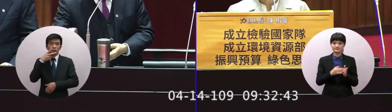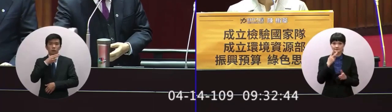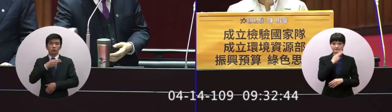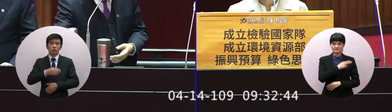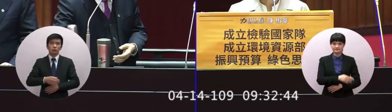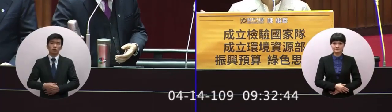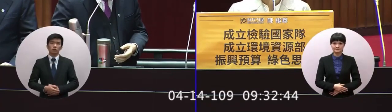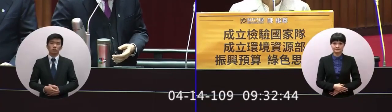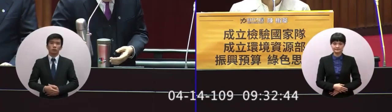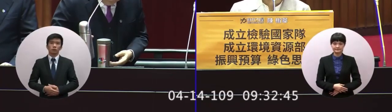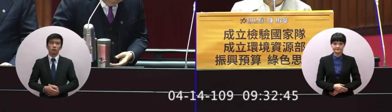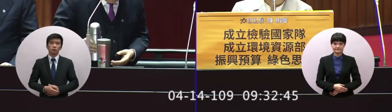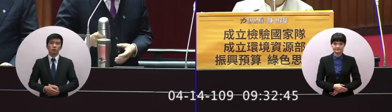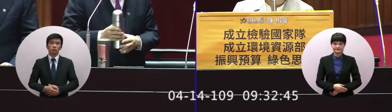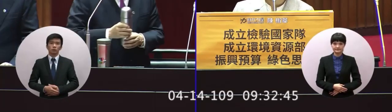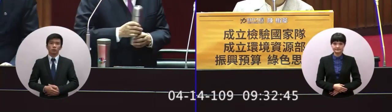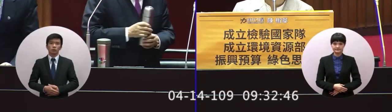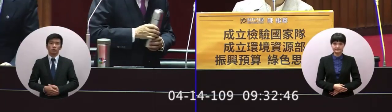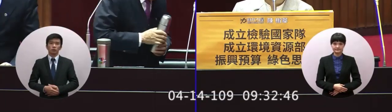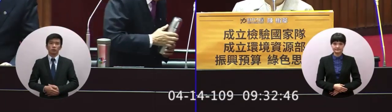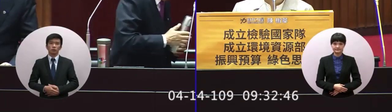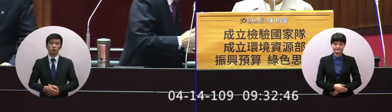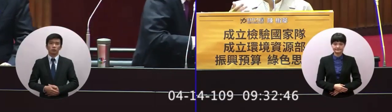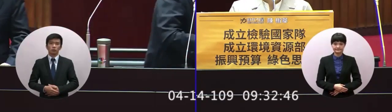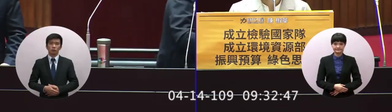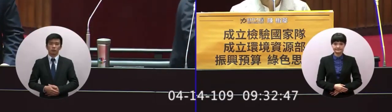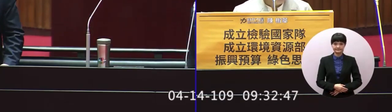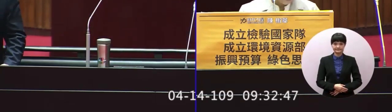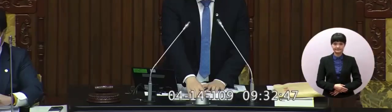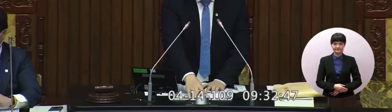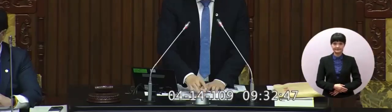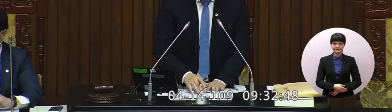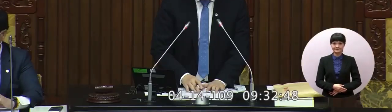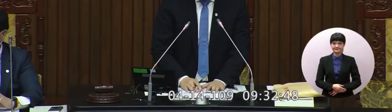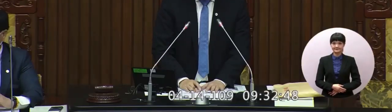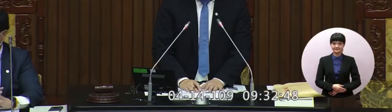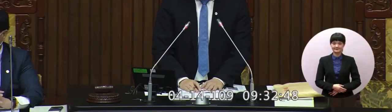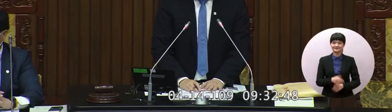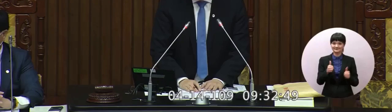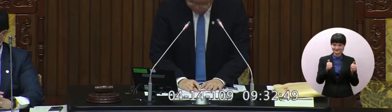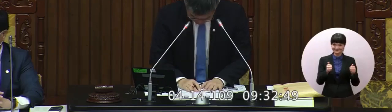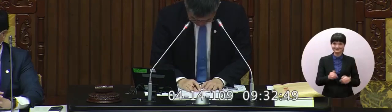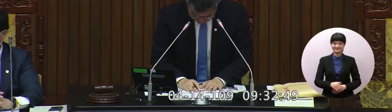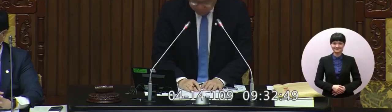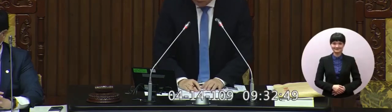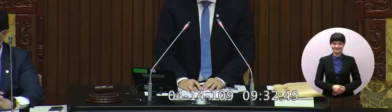谢谢。